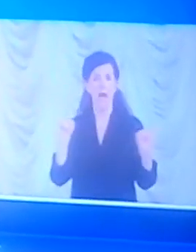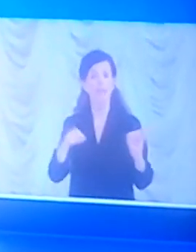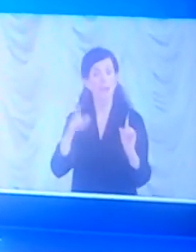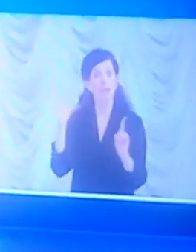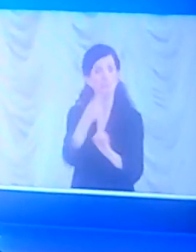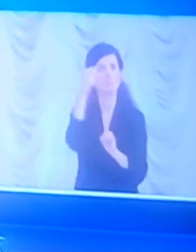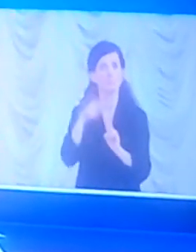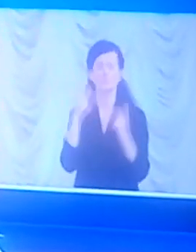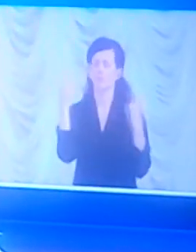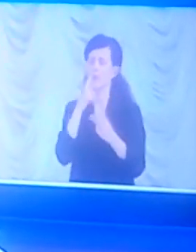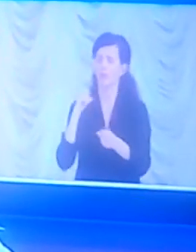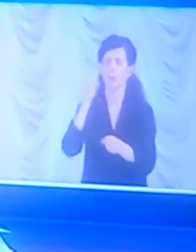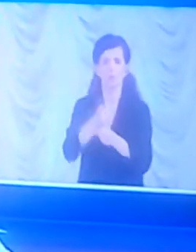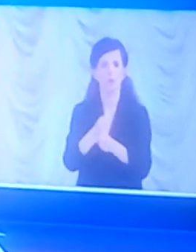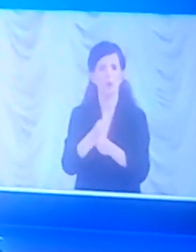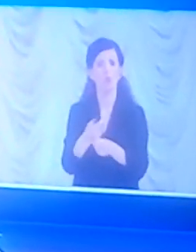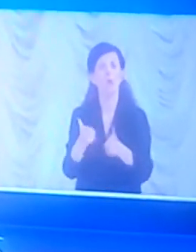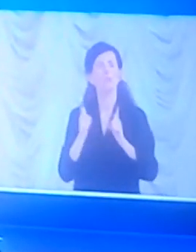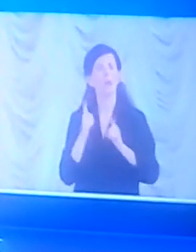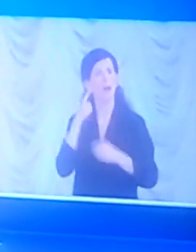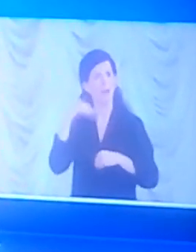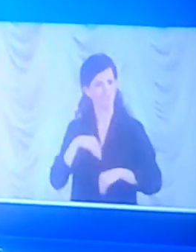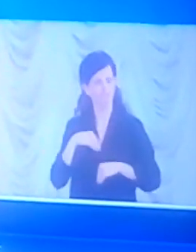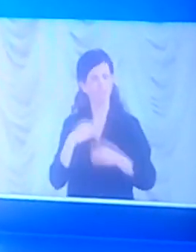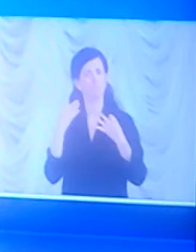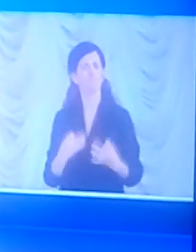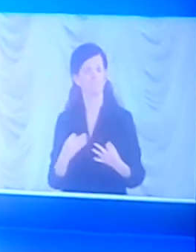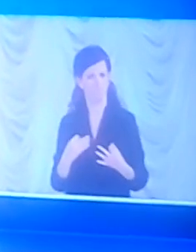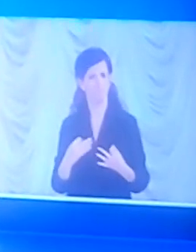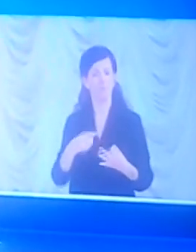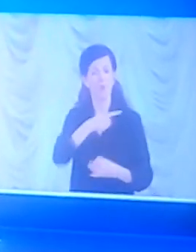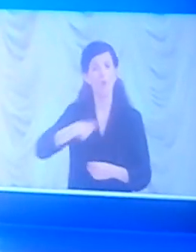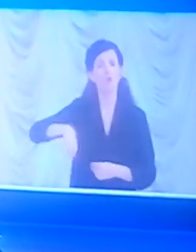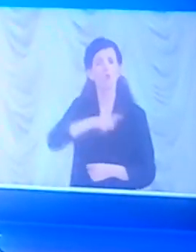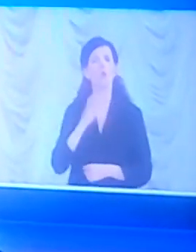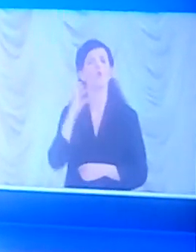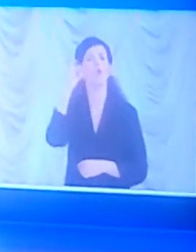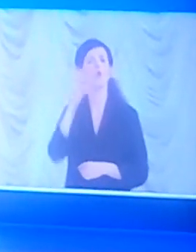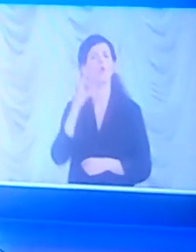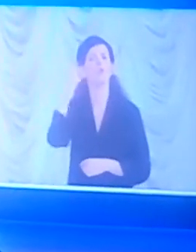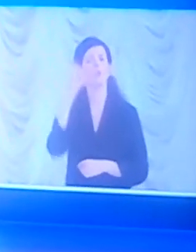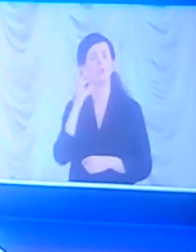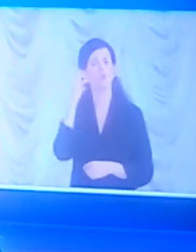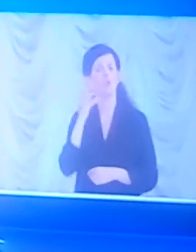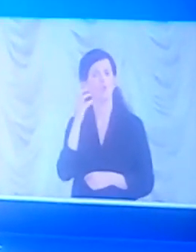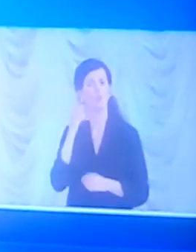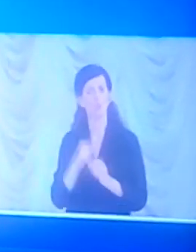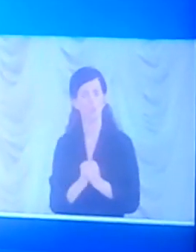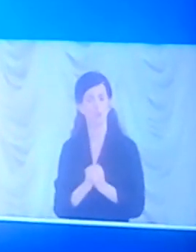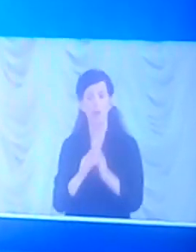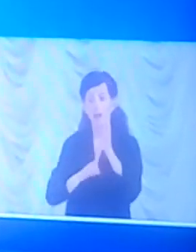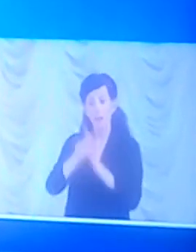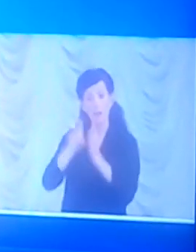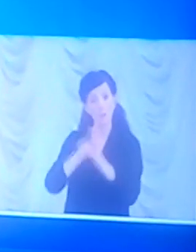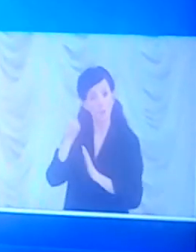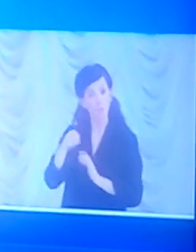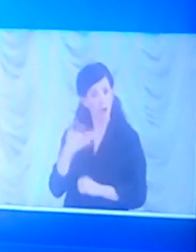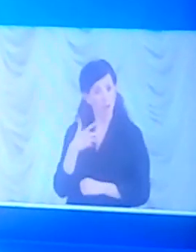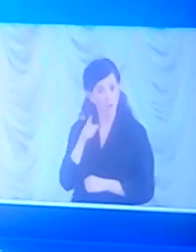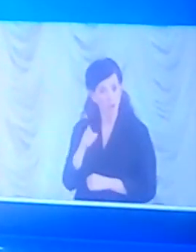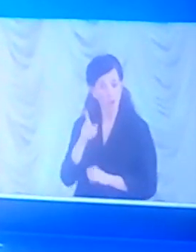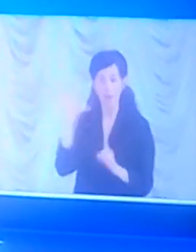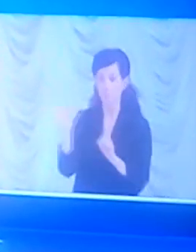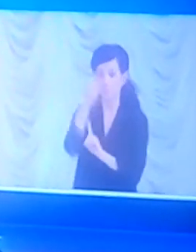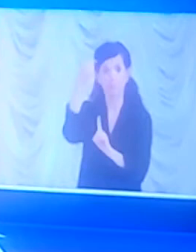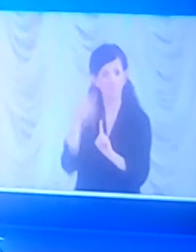un punto a nostro favore. E dobbiamo essere tutti orgogliosi, perché i risultati, quando si conseguono, sono così